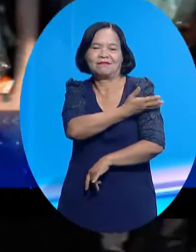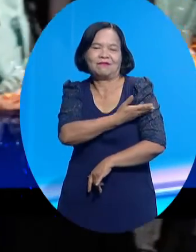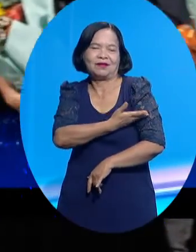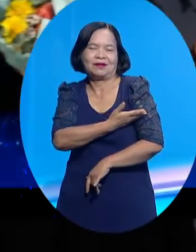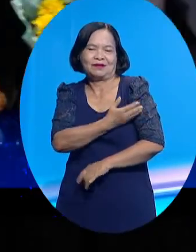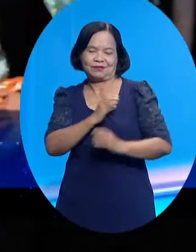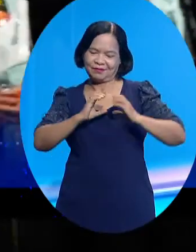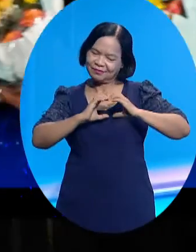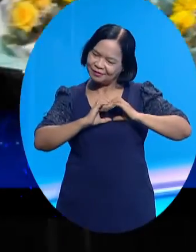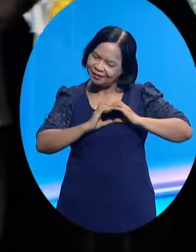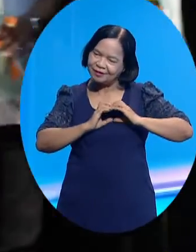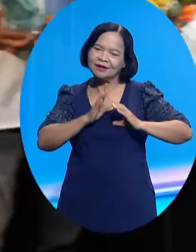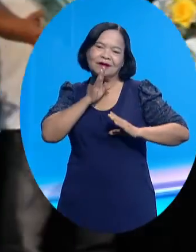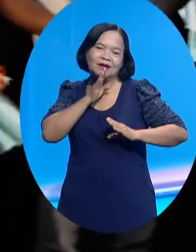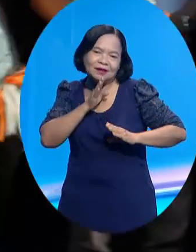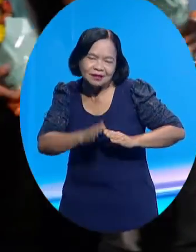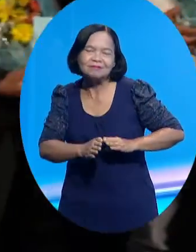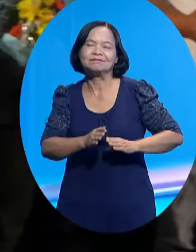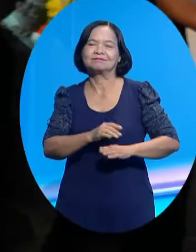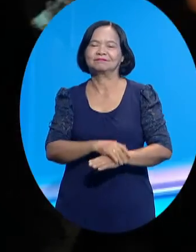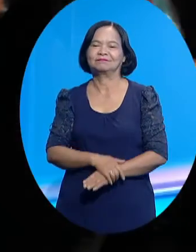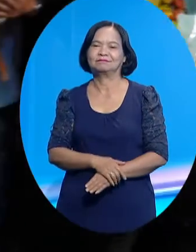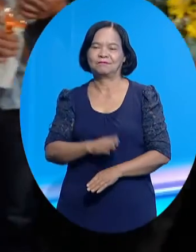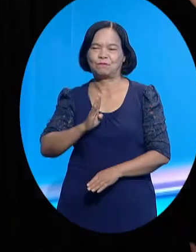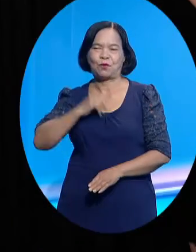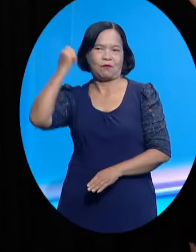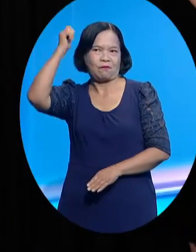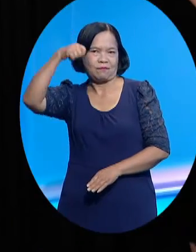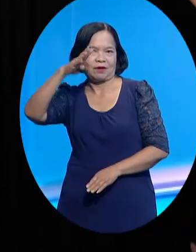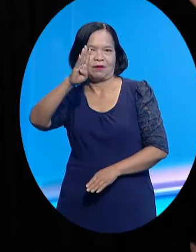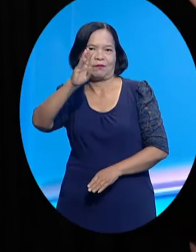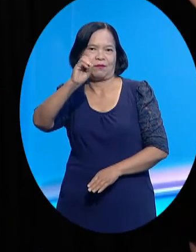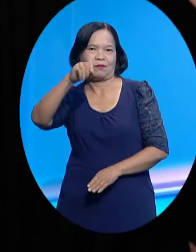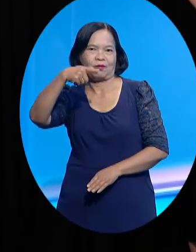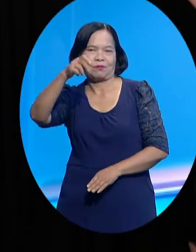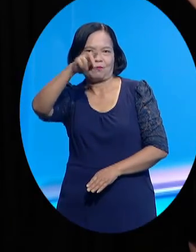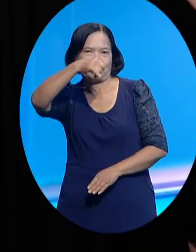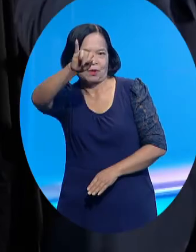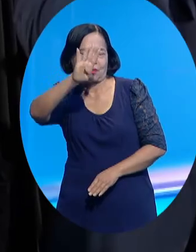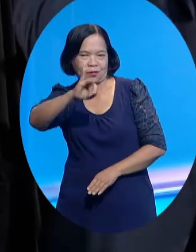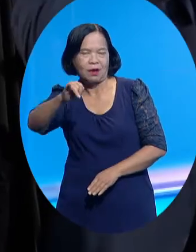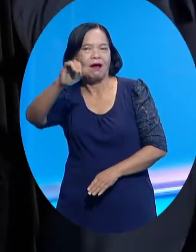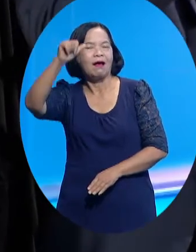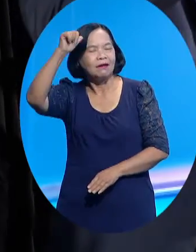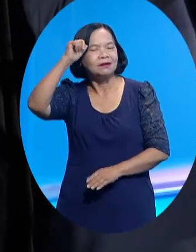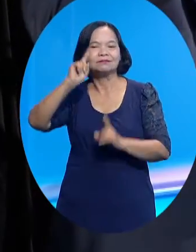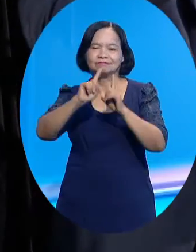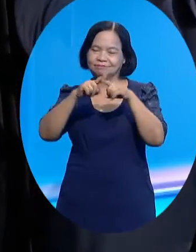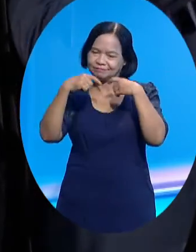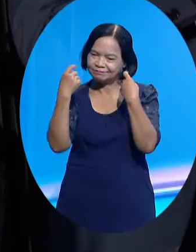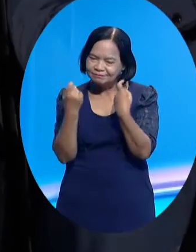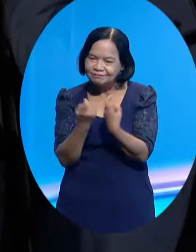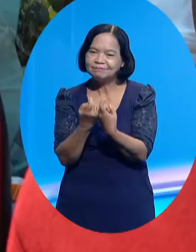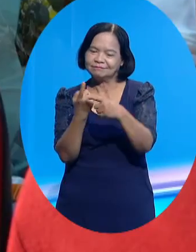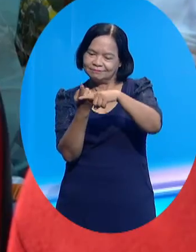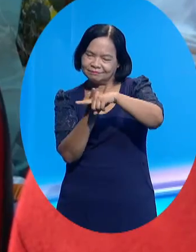sáng trái tim bằng sự chân thành không lùi bước bộ phim bóng thời 4.0 còn mang đến ý nghĩa về tình thân gia đình cũng như